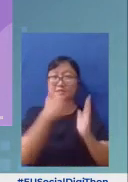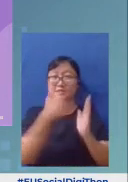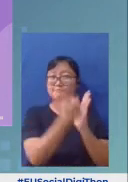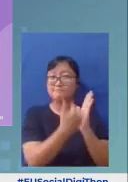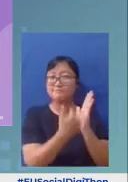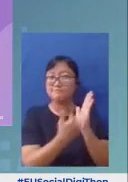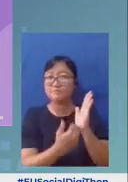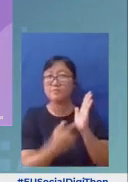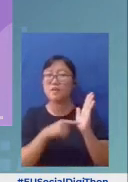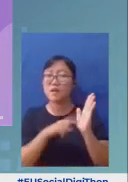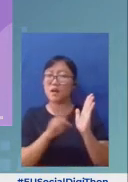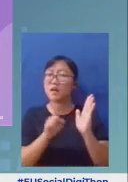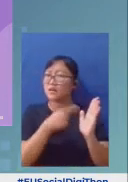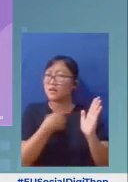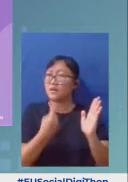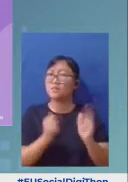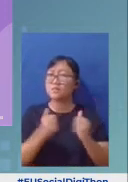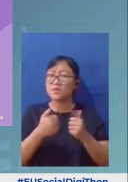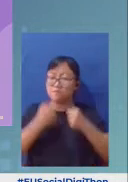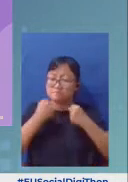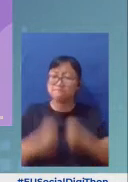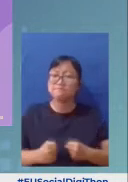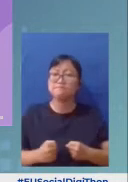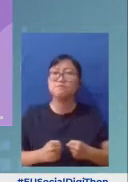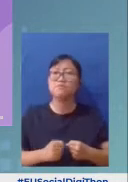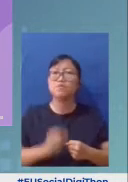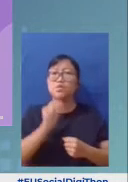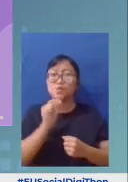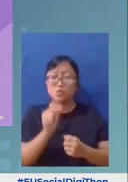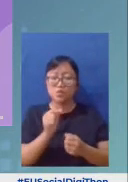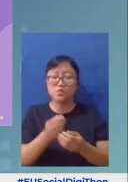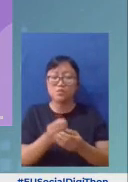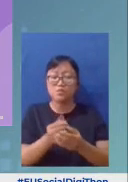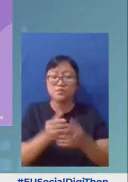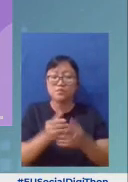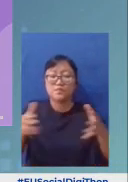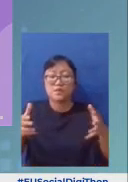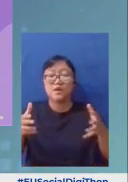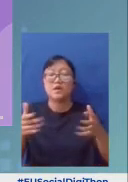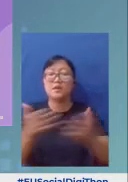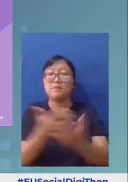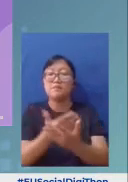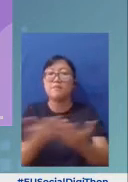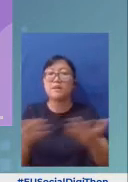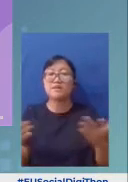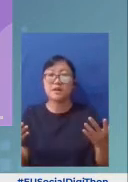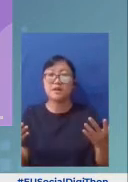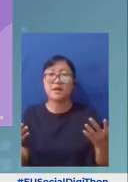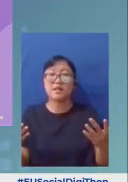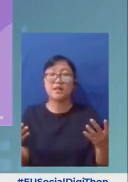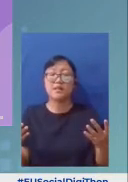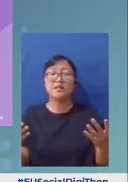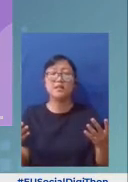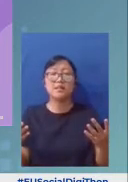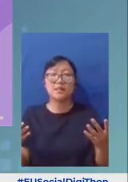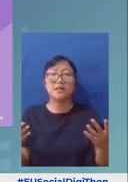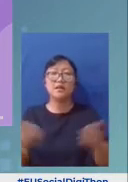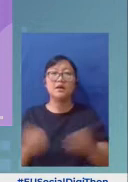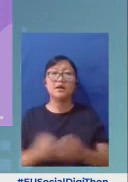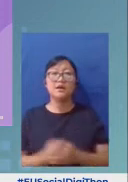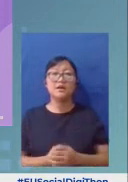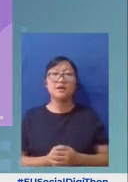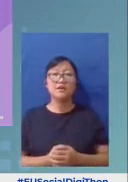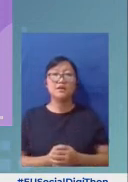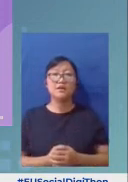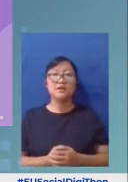lagi untuk seluruh lapisan masyarakat. Ya. Jadi, kita berusaha untuk sama-sama